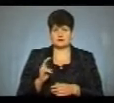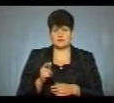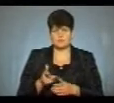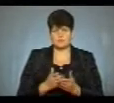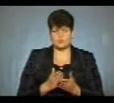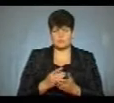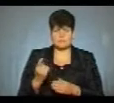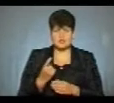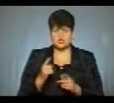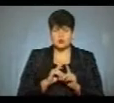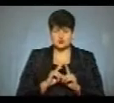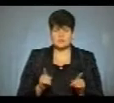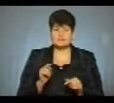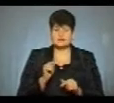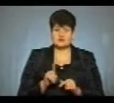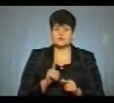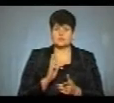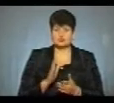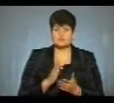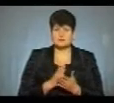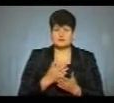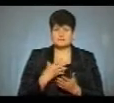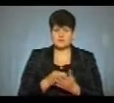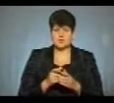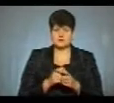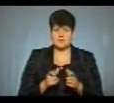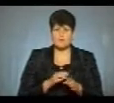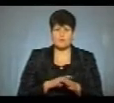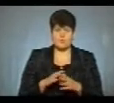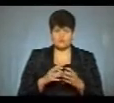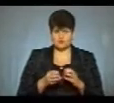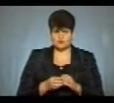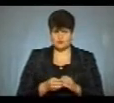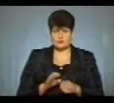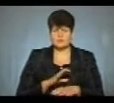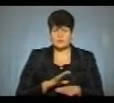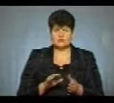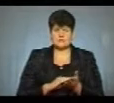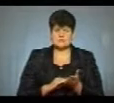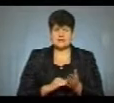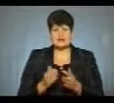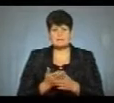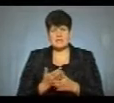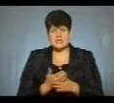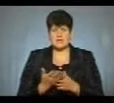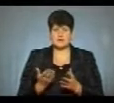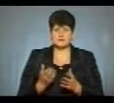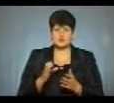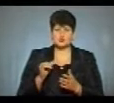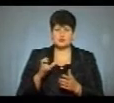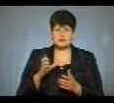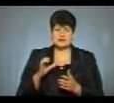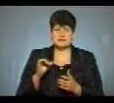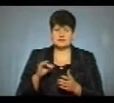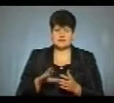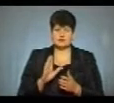Перша особливість – те, що вони будуть бачити в своїх квитанціях повну суму. Тобто не буде вже писати там пільга чи субсидія, просто вони будуть бачити